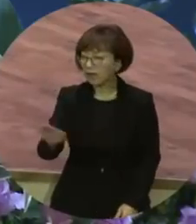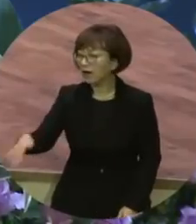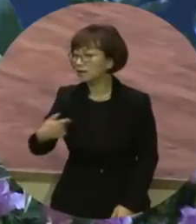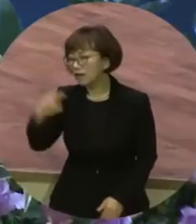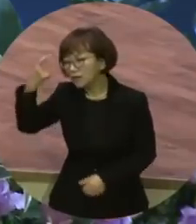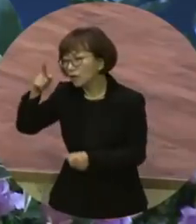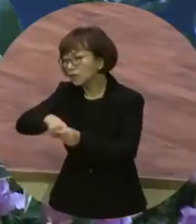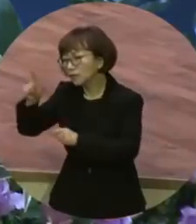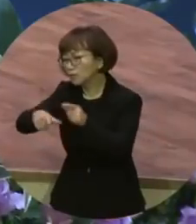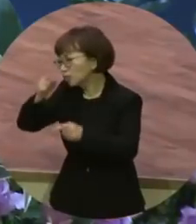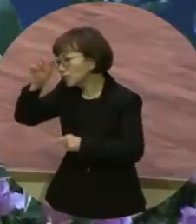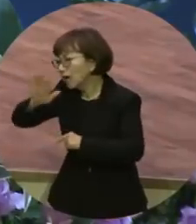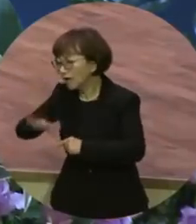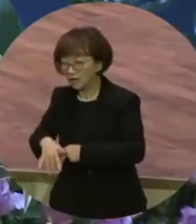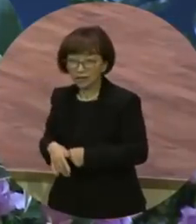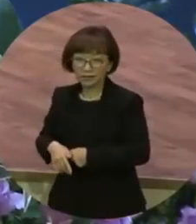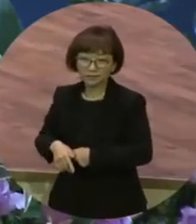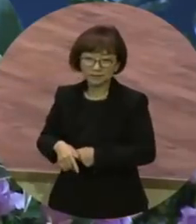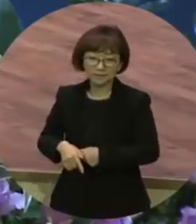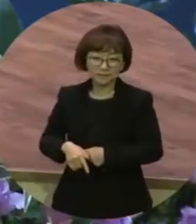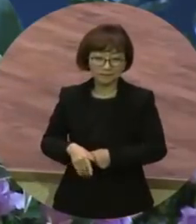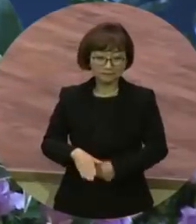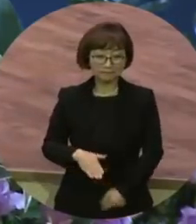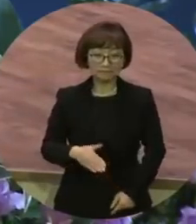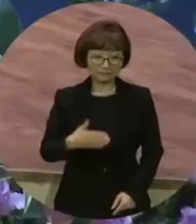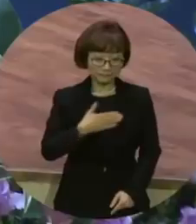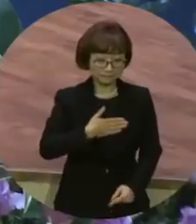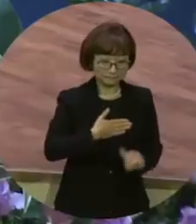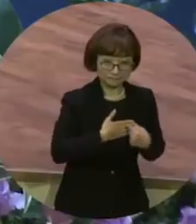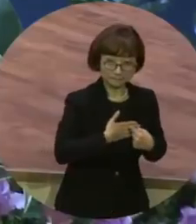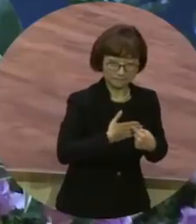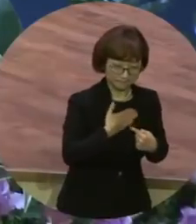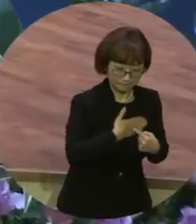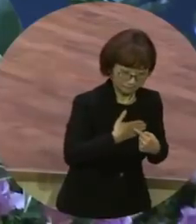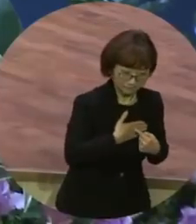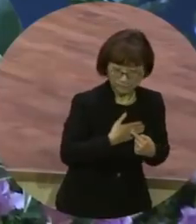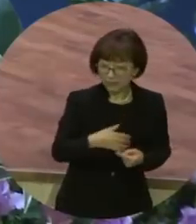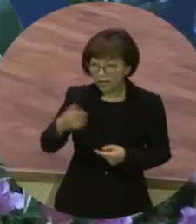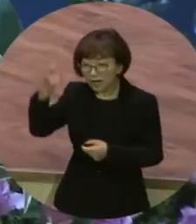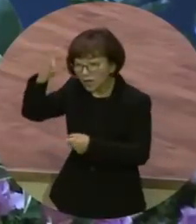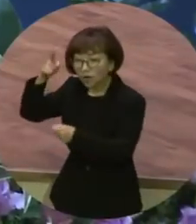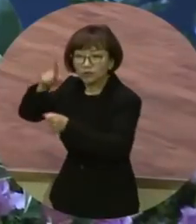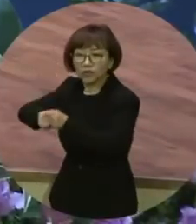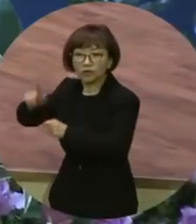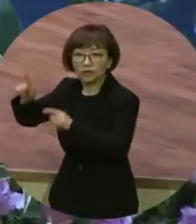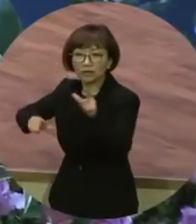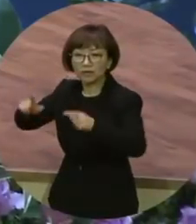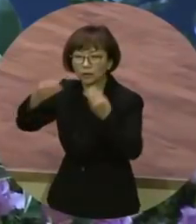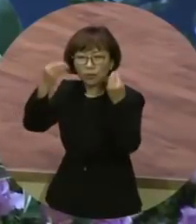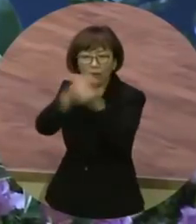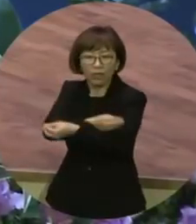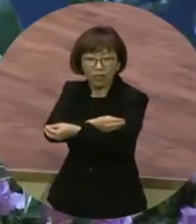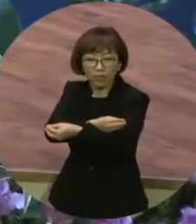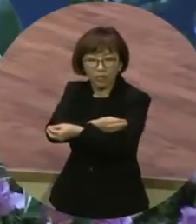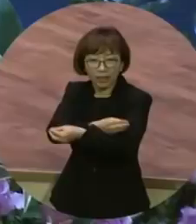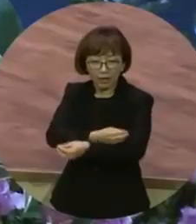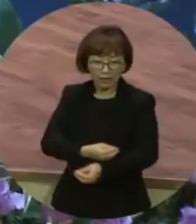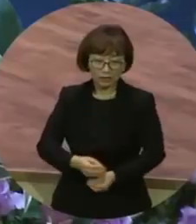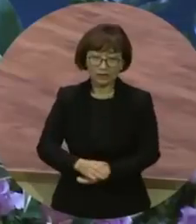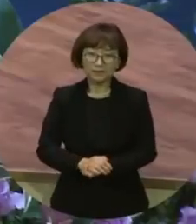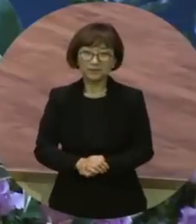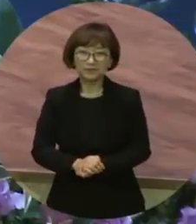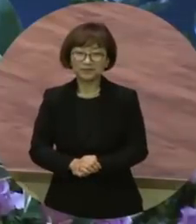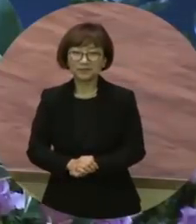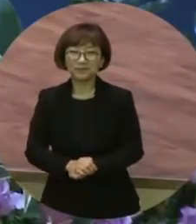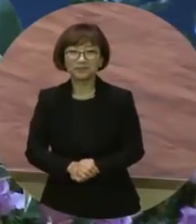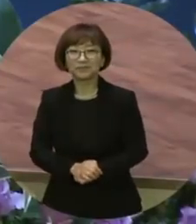곰곰이 생각하면 그렇더라고요. 기분 상태와 감정 상태를 영적 상태로 착각할 때가 있어요. 여러분 바울은